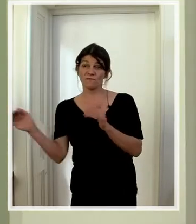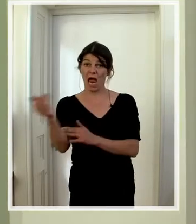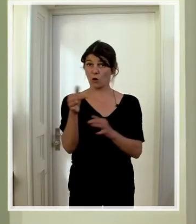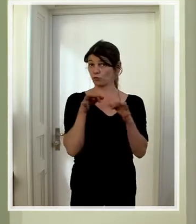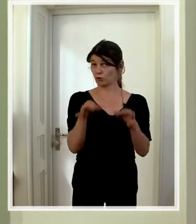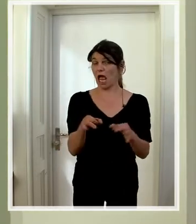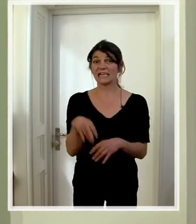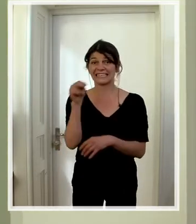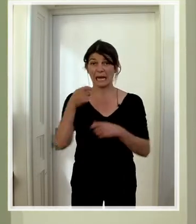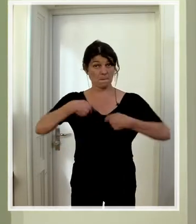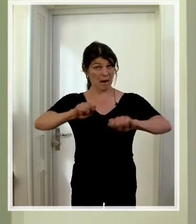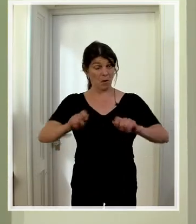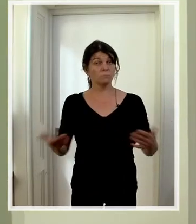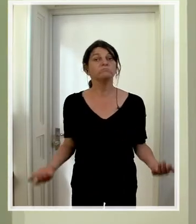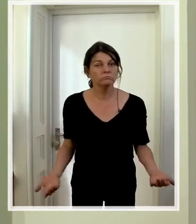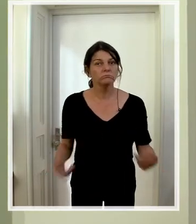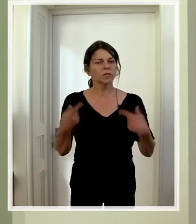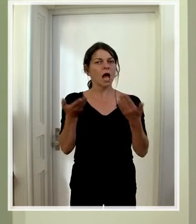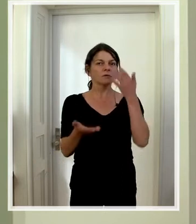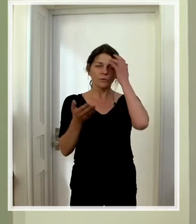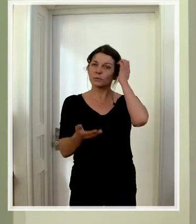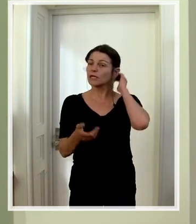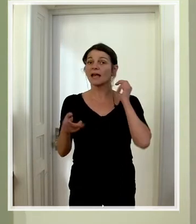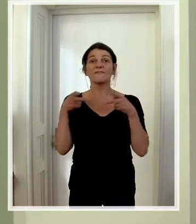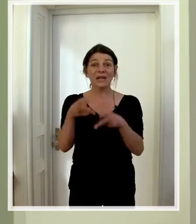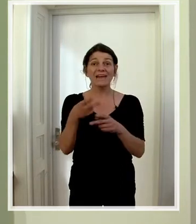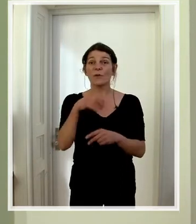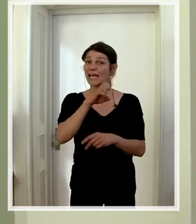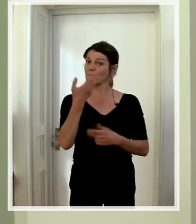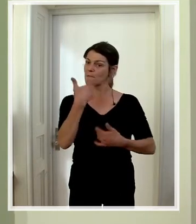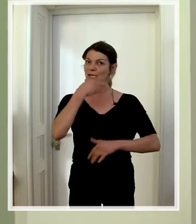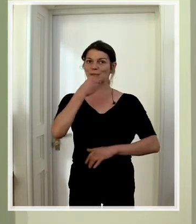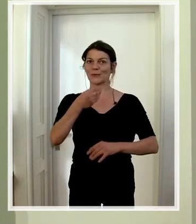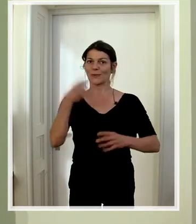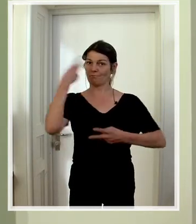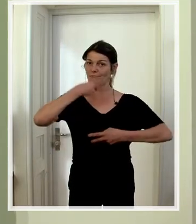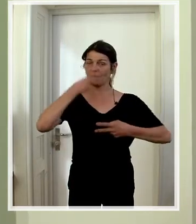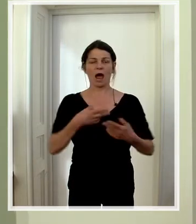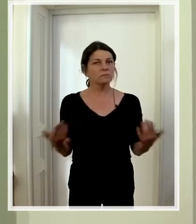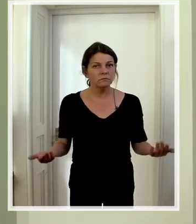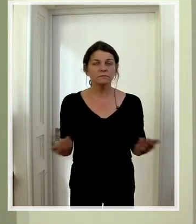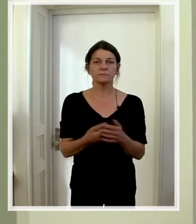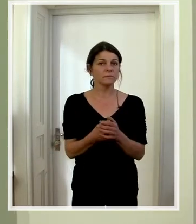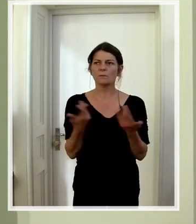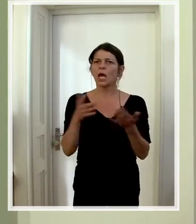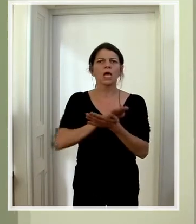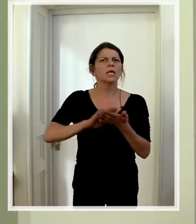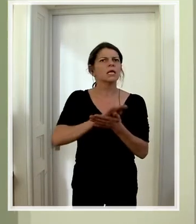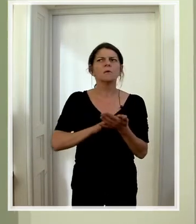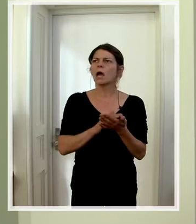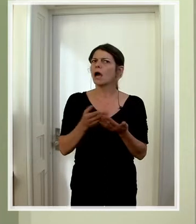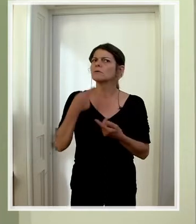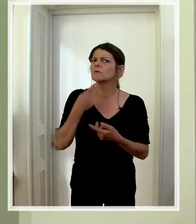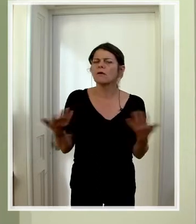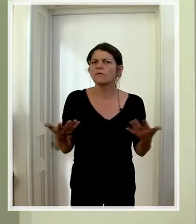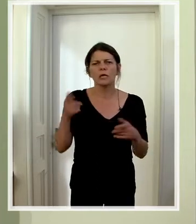Umfahrungsstrasse in Endlen bauen, dann ist vermutlich der Weg durch Eschen noch einmal attraktiver. Dort redet im Moment gerne jemand, dass man dort